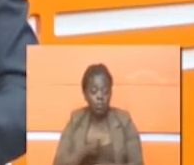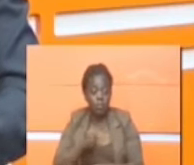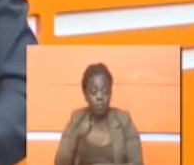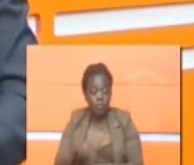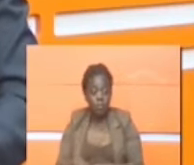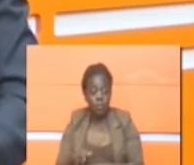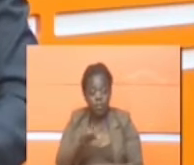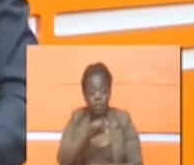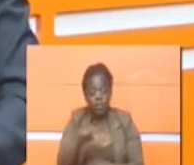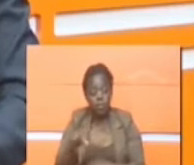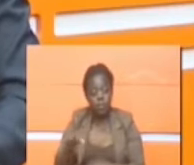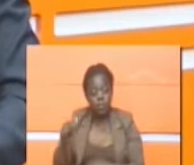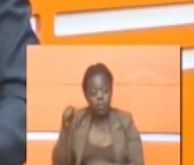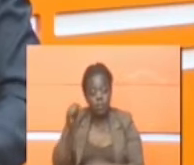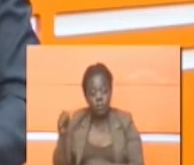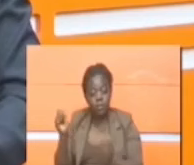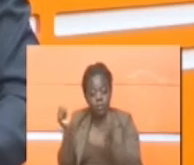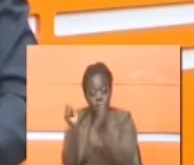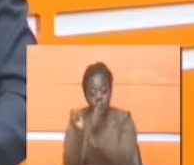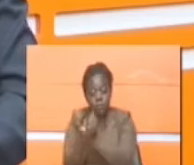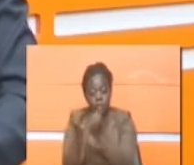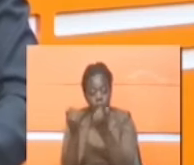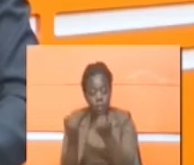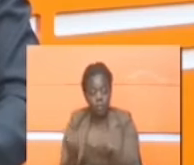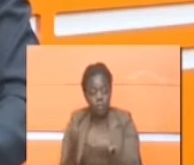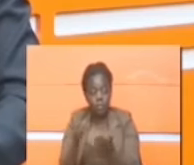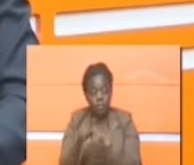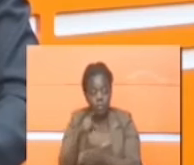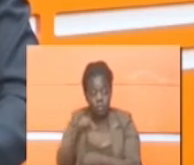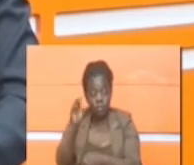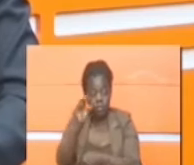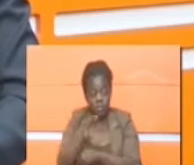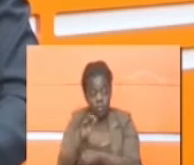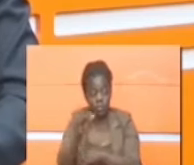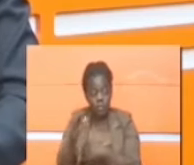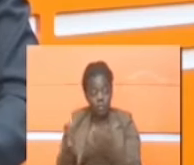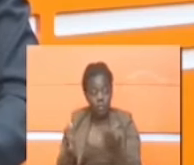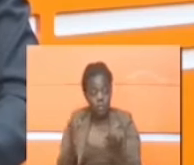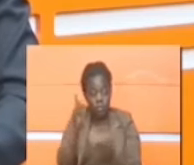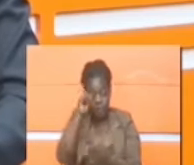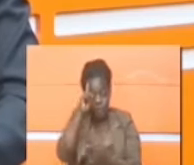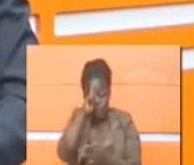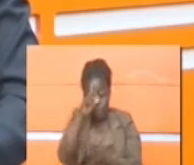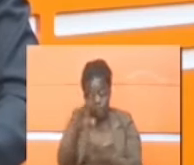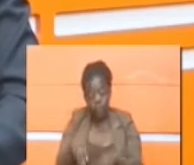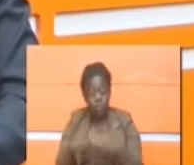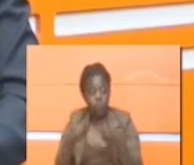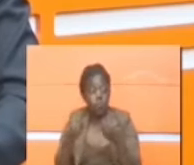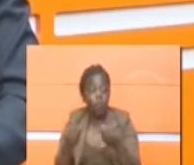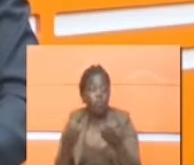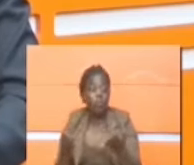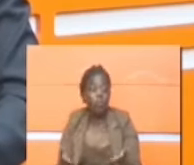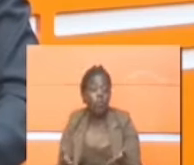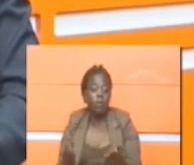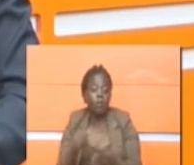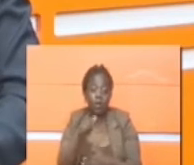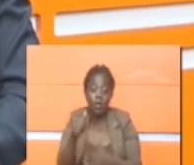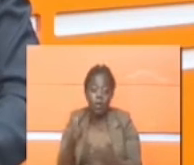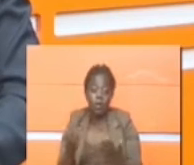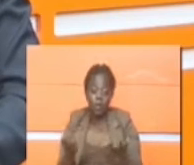azzeemu n'akwatibwa poliisi. Ono abadde agenze ku ekereziya ya Yezu Kabaka okutwalayo ekiwandiiko